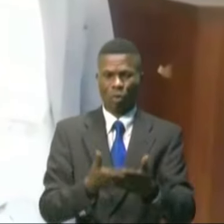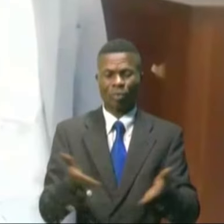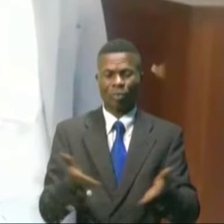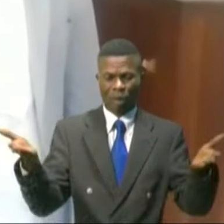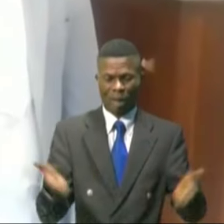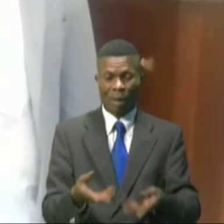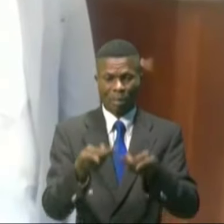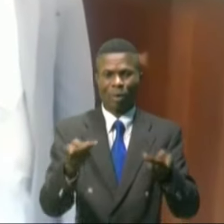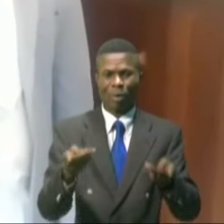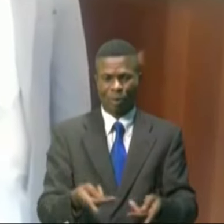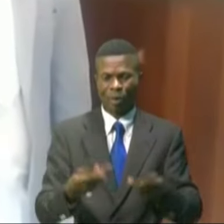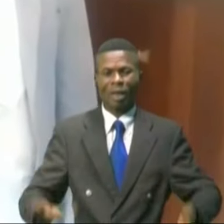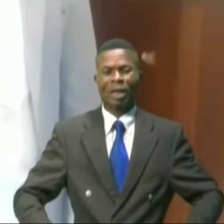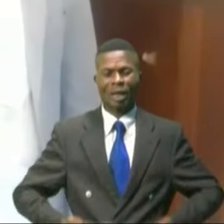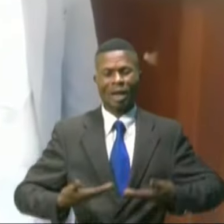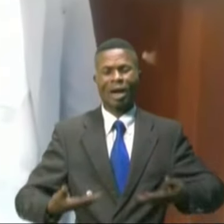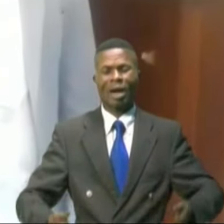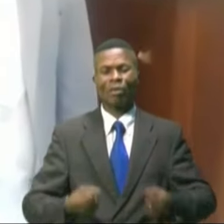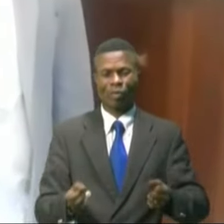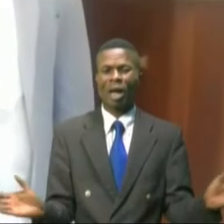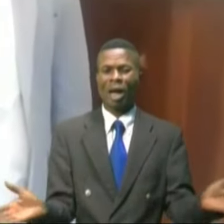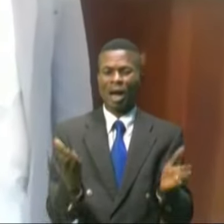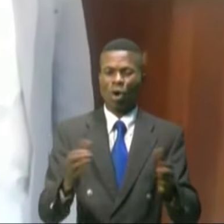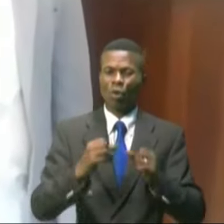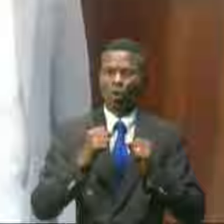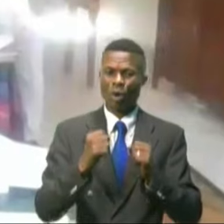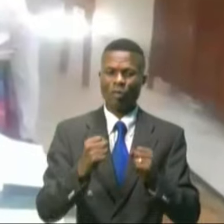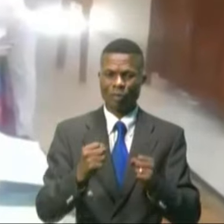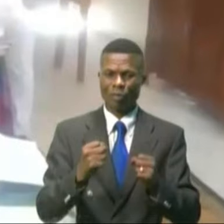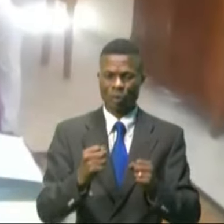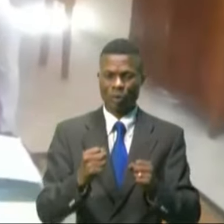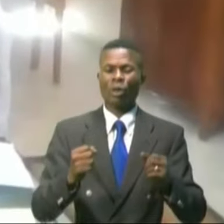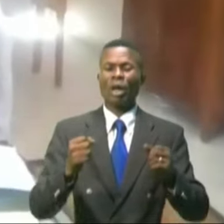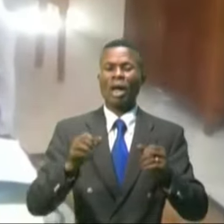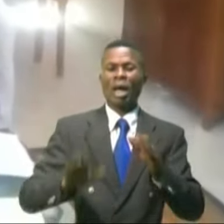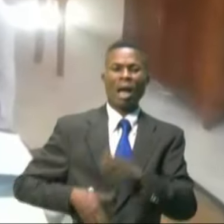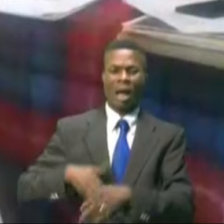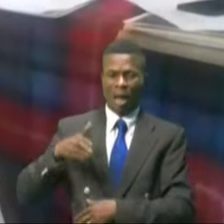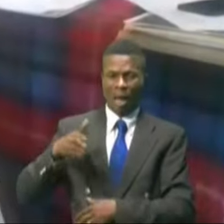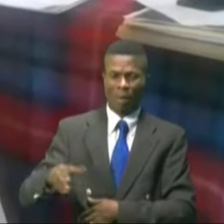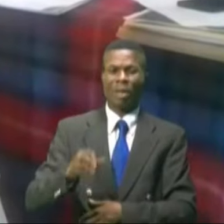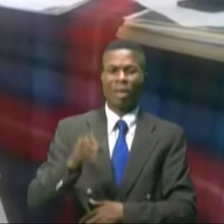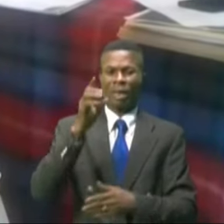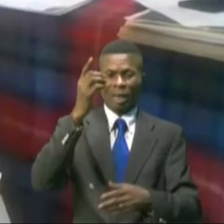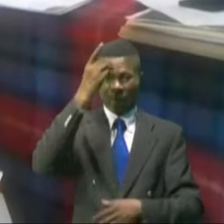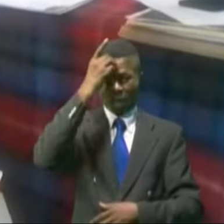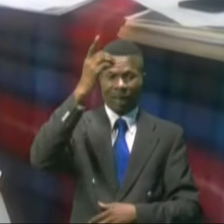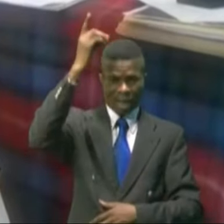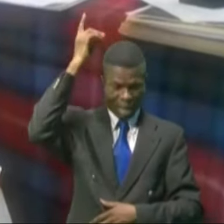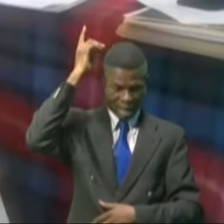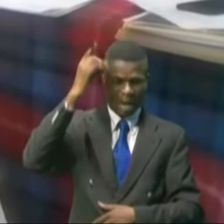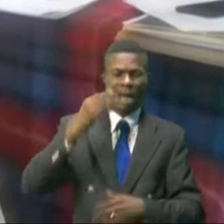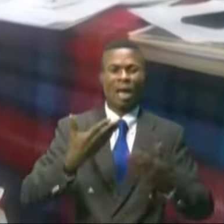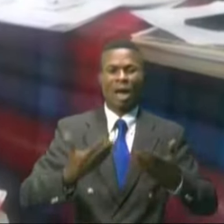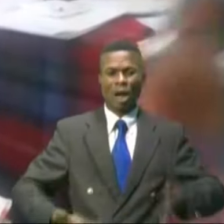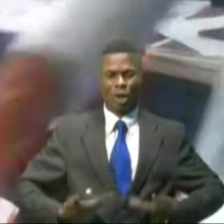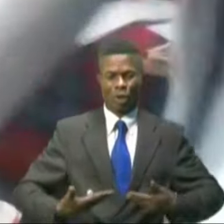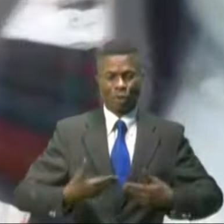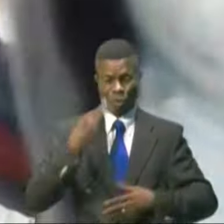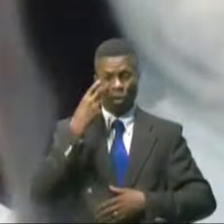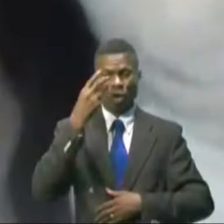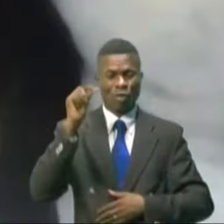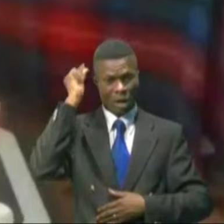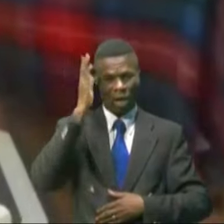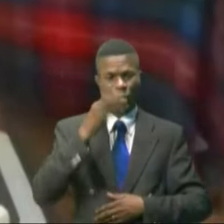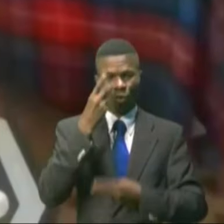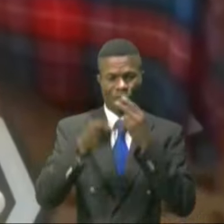ces lieux a été un réconfort pour les patrons de cette coordination, M. l'abbé Daniel. Avant de poursuivre son chemin, le gouverneur Félicien